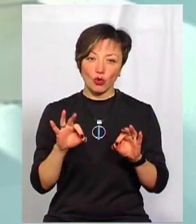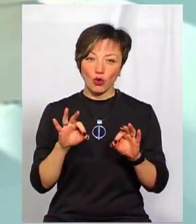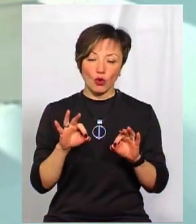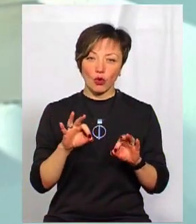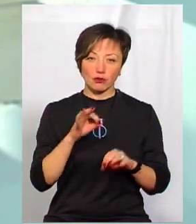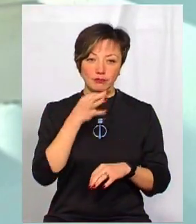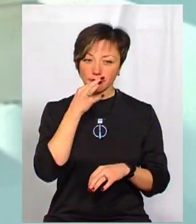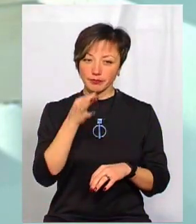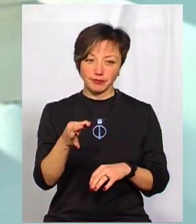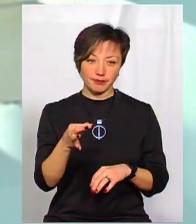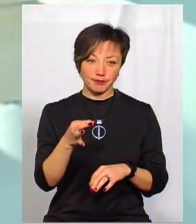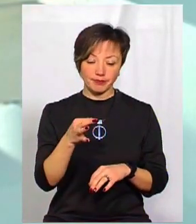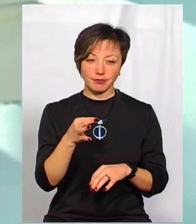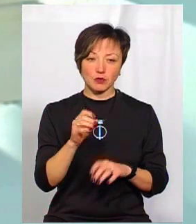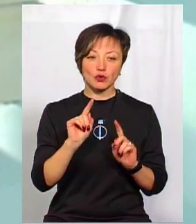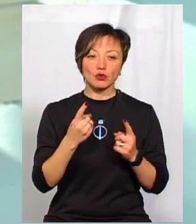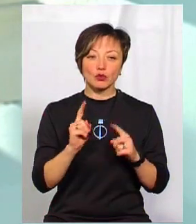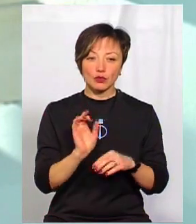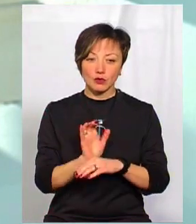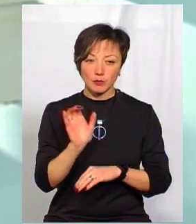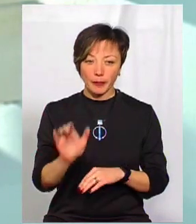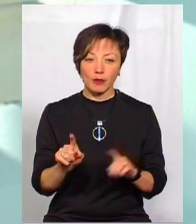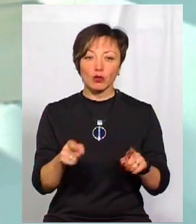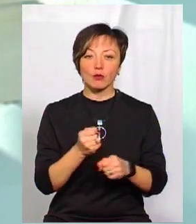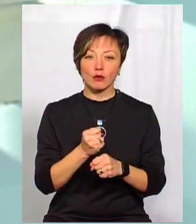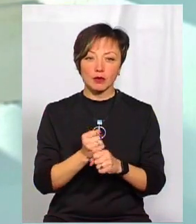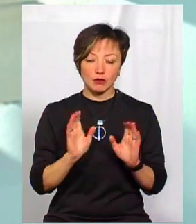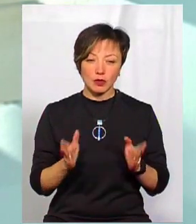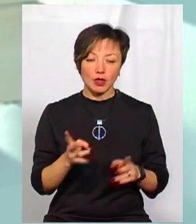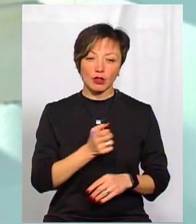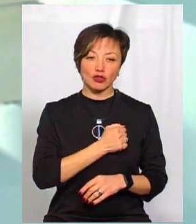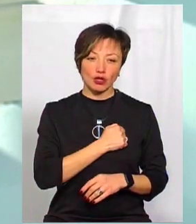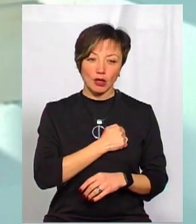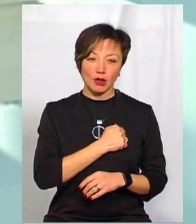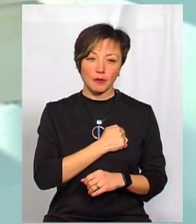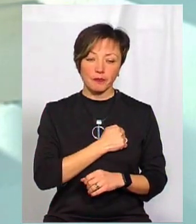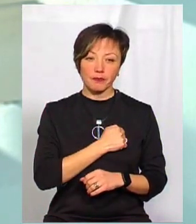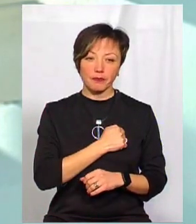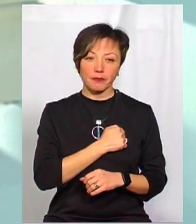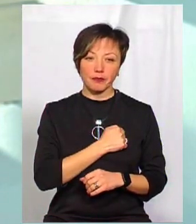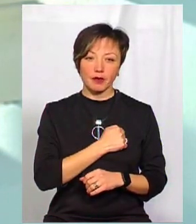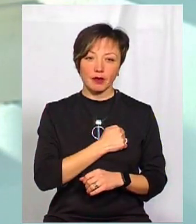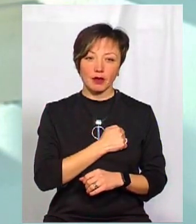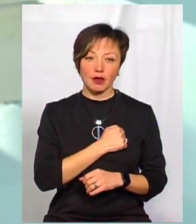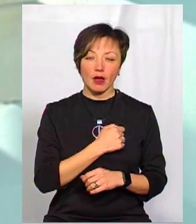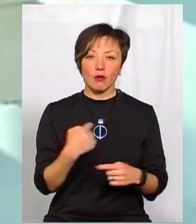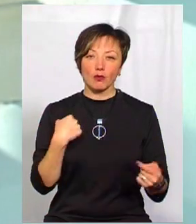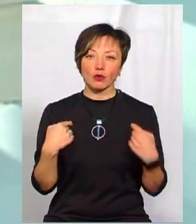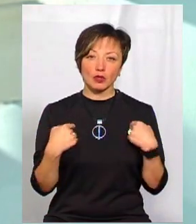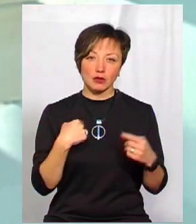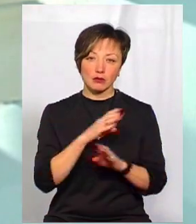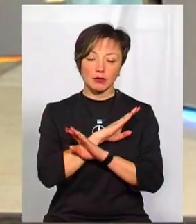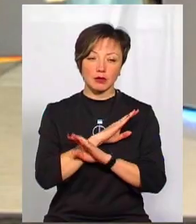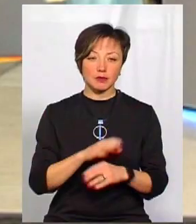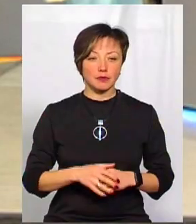безумовно, не говорили, чого вони туди йдуть, що вони там будуть робити. І, на жаль, вони дісталися такої мученичської смерті.